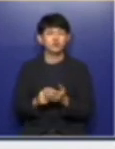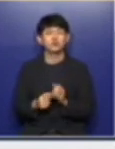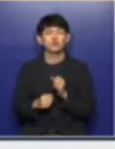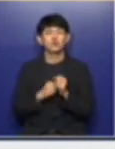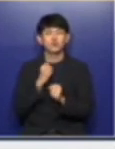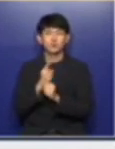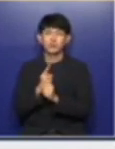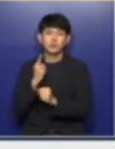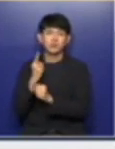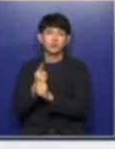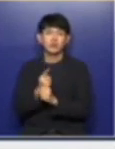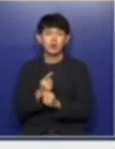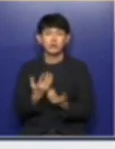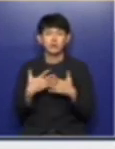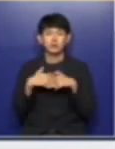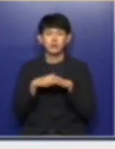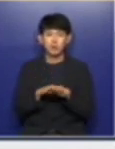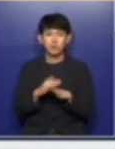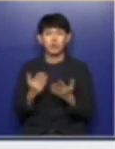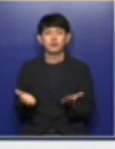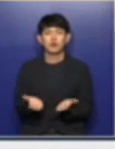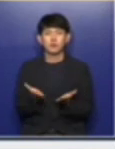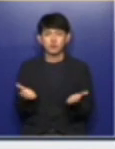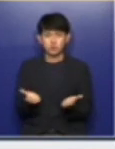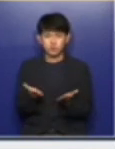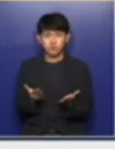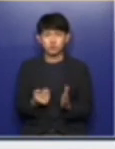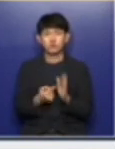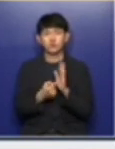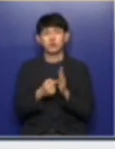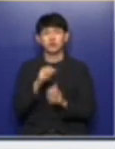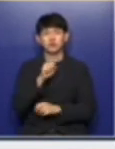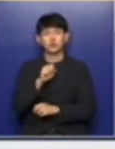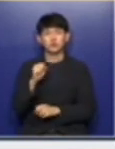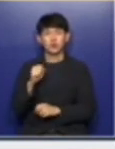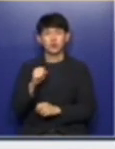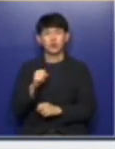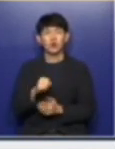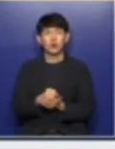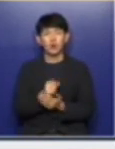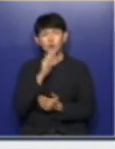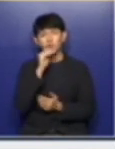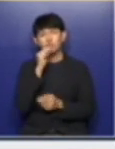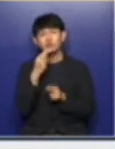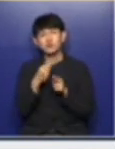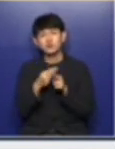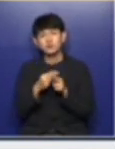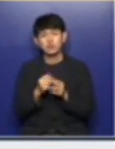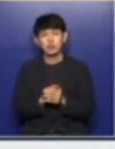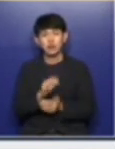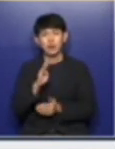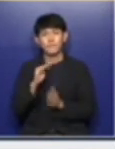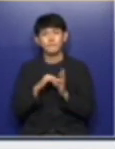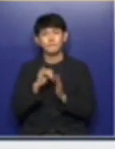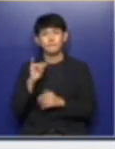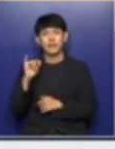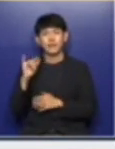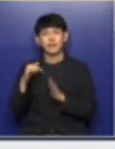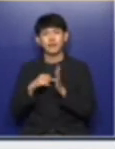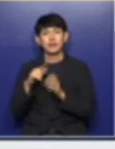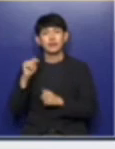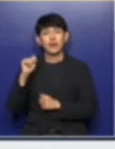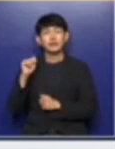นแม้กระทั่งสสนะครับขออนุญาตเอ่ยชื่อสสบัญญัติเจตนาจารย์ซึ่งเป็นเพื่อนรักผมเนี่ย